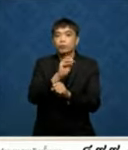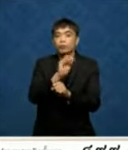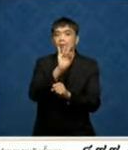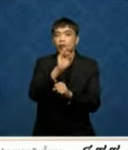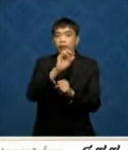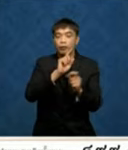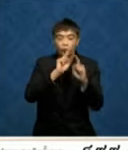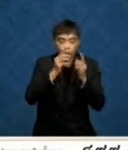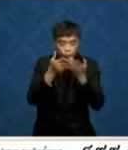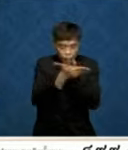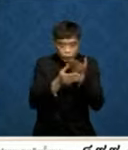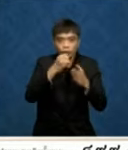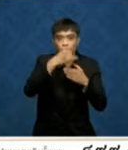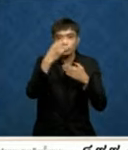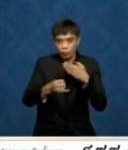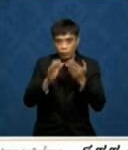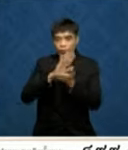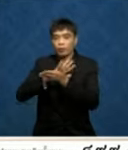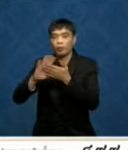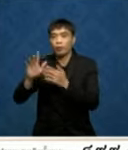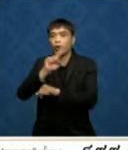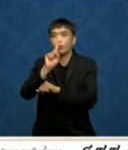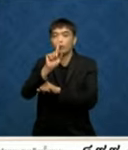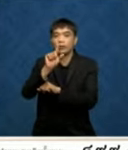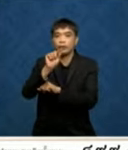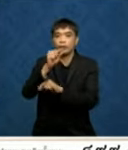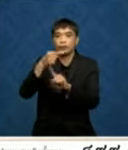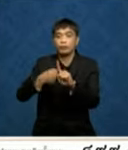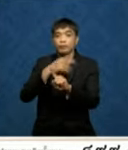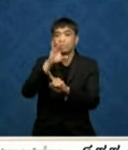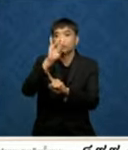ล้วเสร็จในวันที่25กรกฎาคม